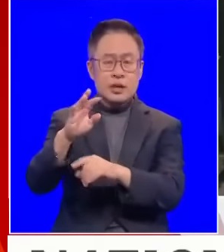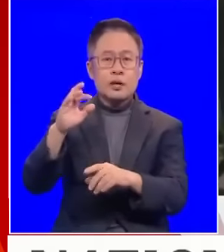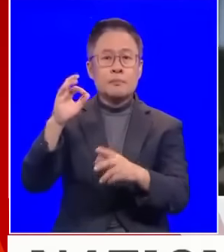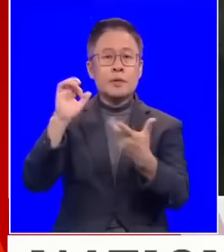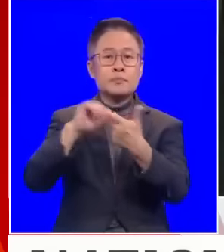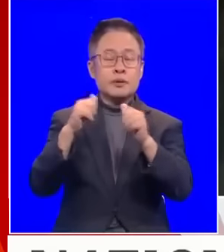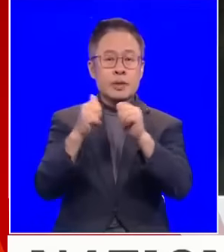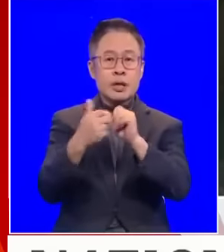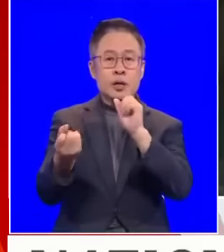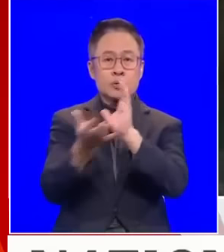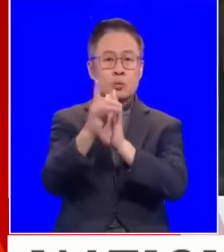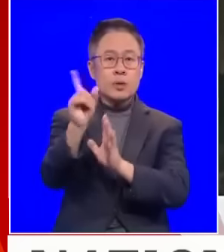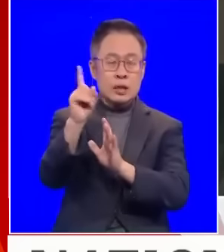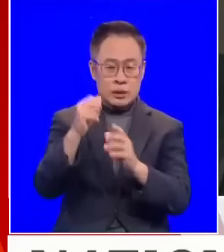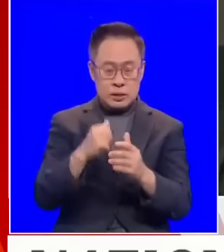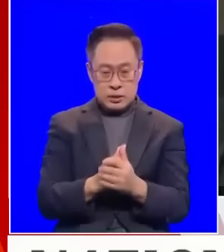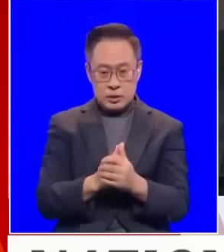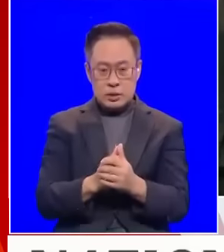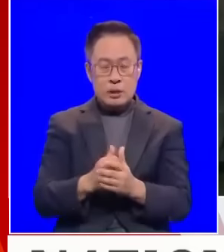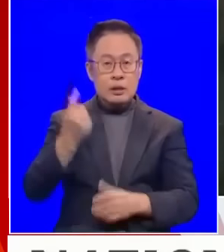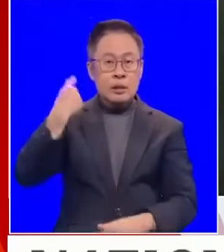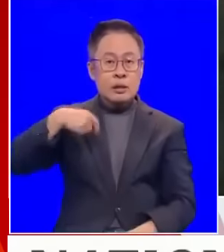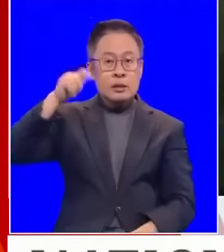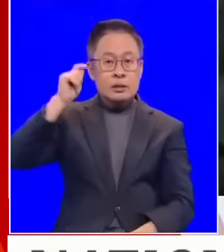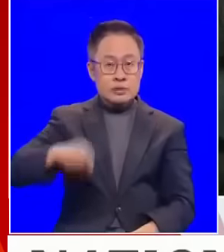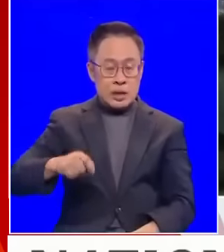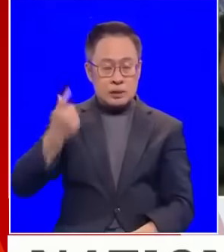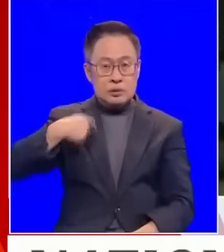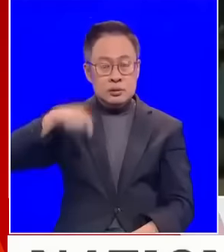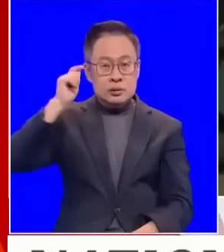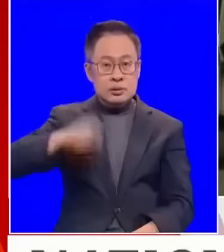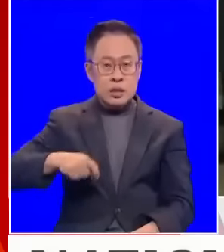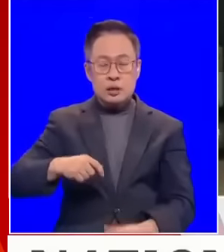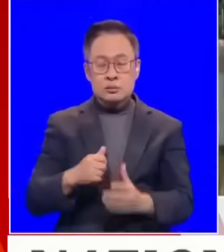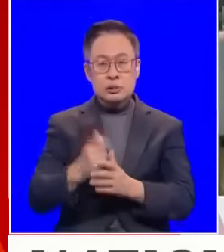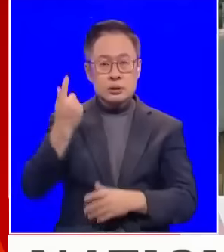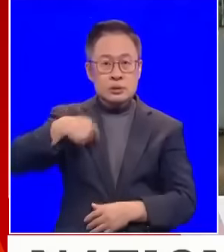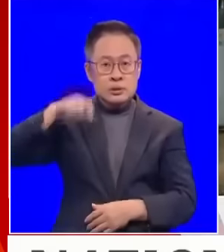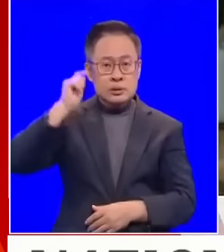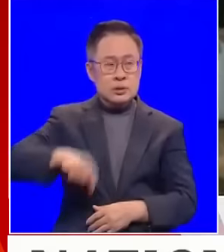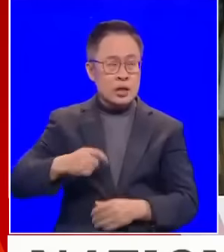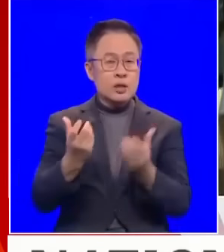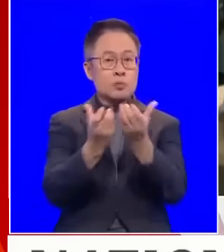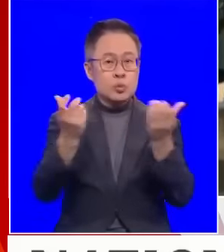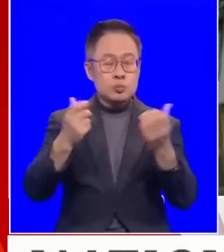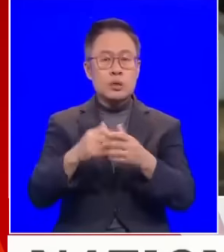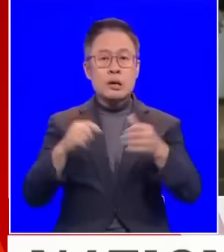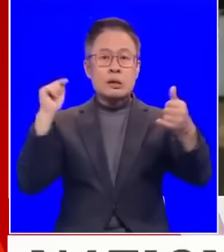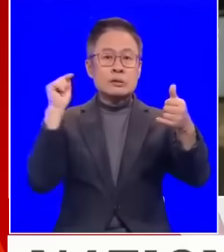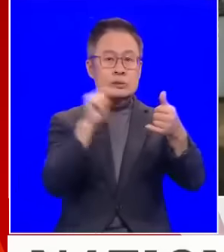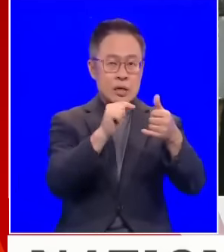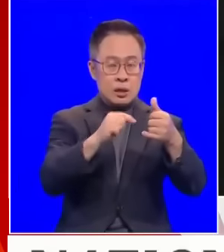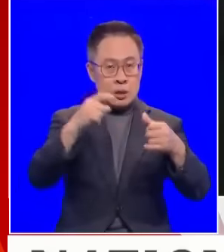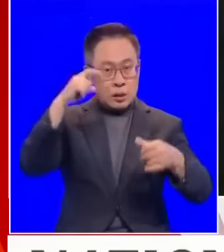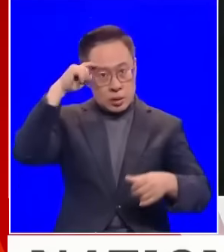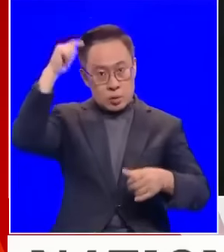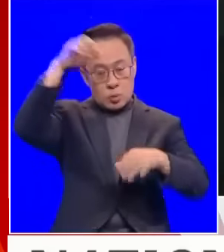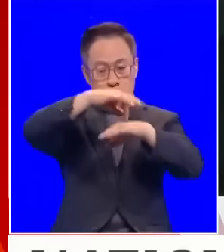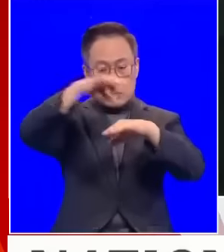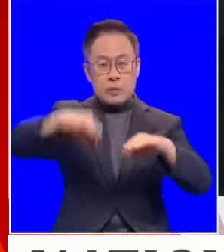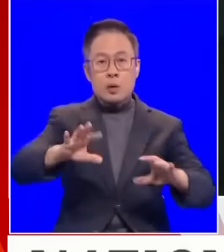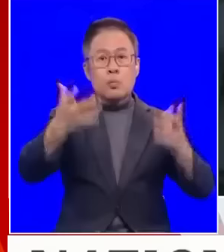คิดไงคือไม่คิดเลยว่าศาลรัฐธรรมนูญเนี่ยจะตัดสินให้นายกเศรษฐาทวีสินอดีตนายกรัฐมนตรีพ้นจากตำแหน่ง